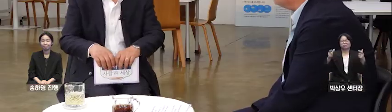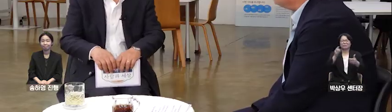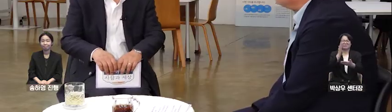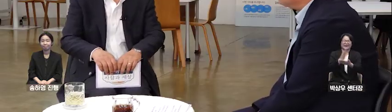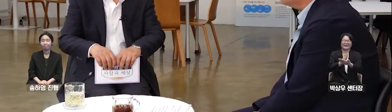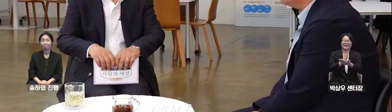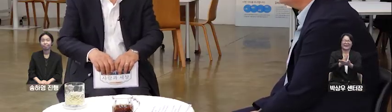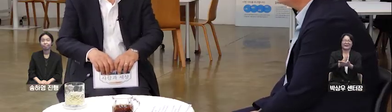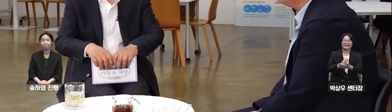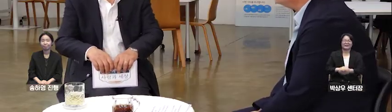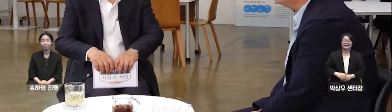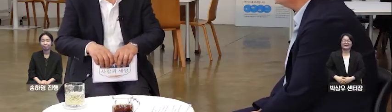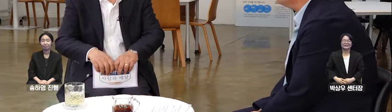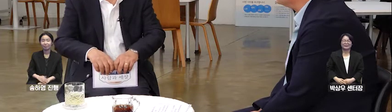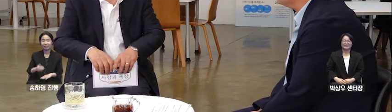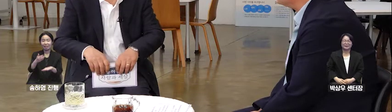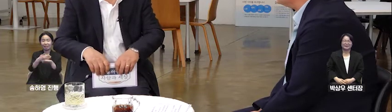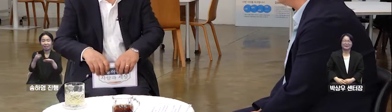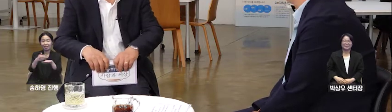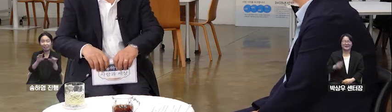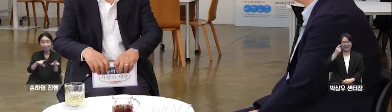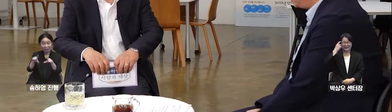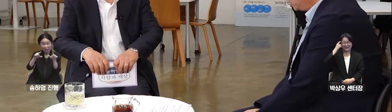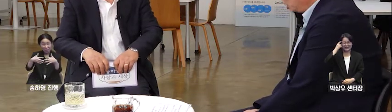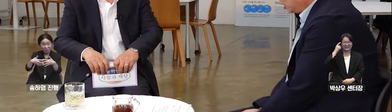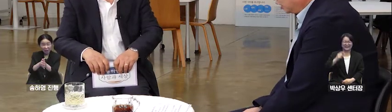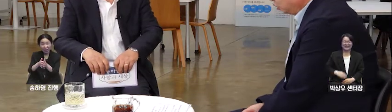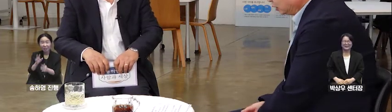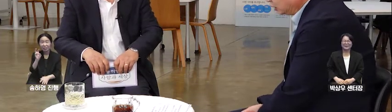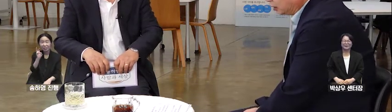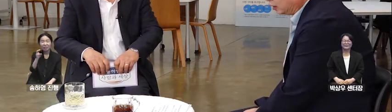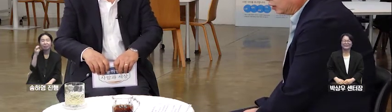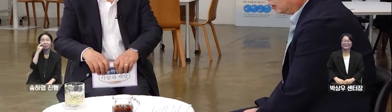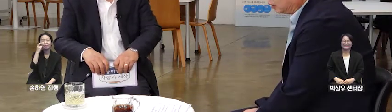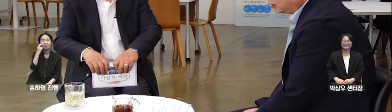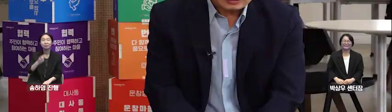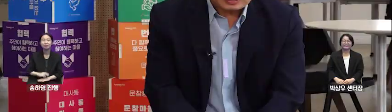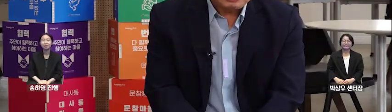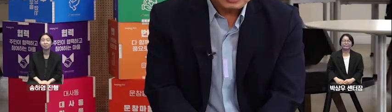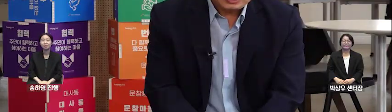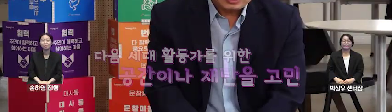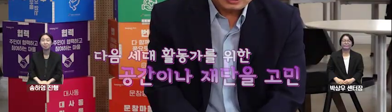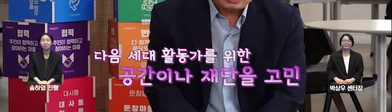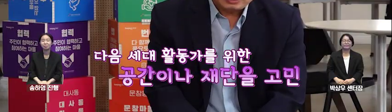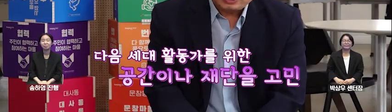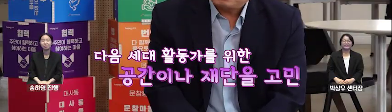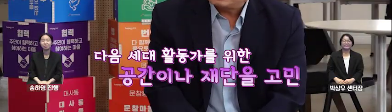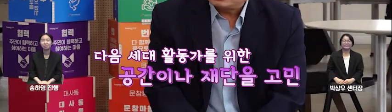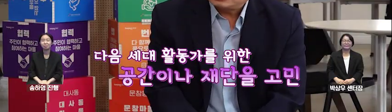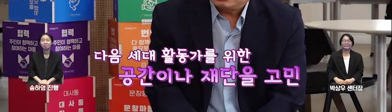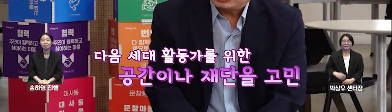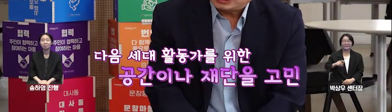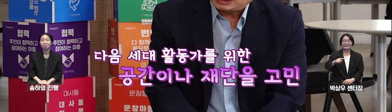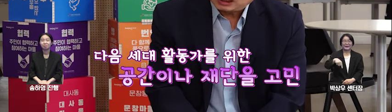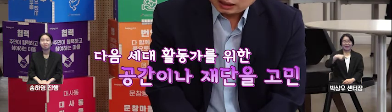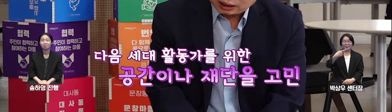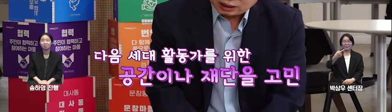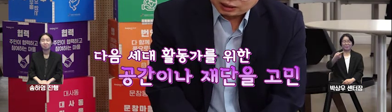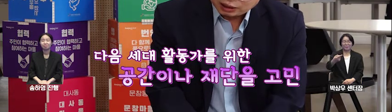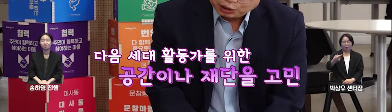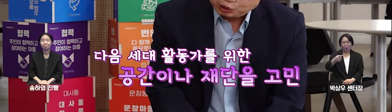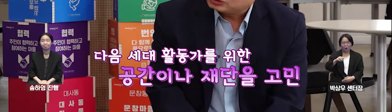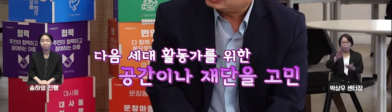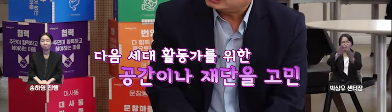이렇게 했으면 좋겠다는 생각은 건달 있지만 건달 생활을 청산하시고 하지만 이제 다음 세대의 어떤 활동가들을 위한